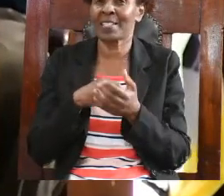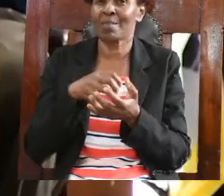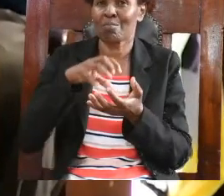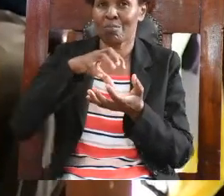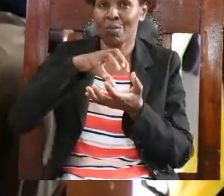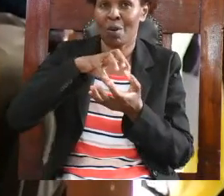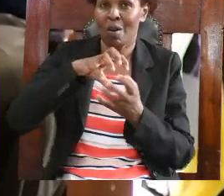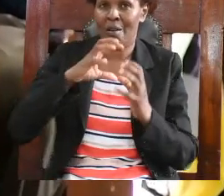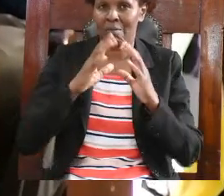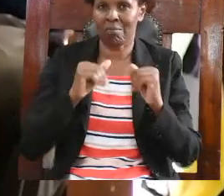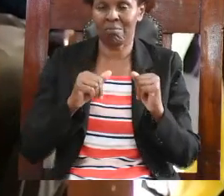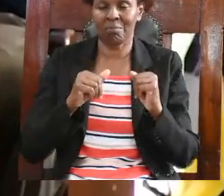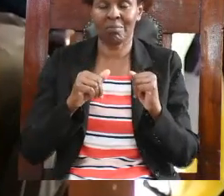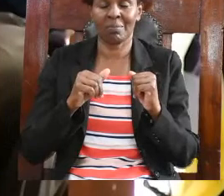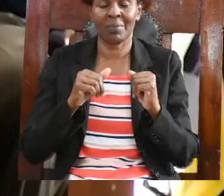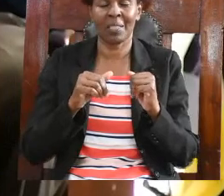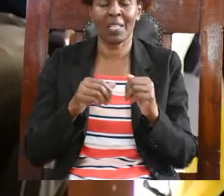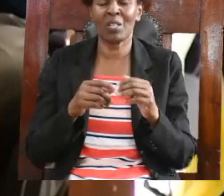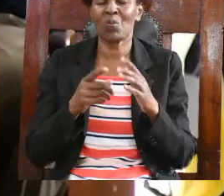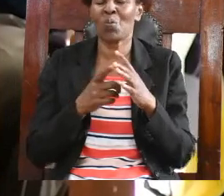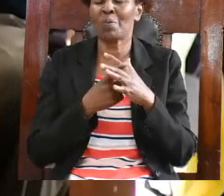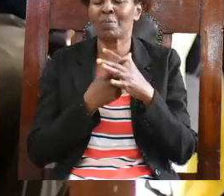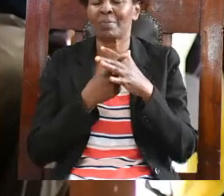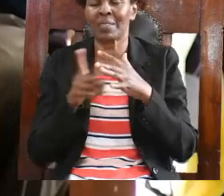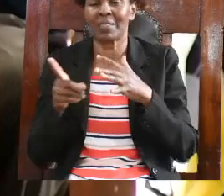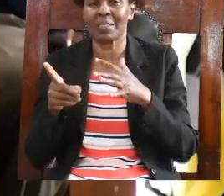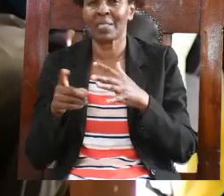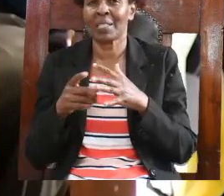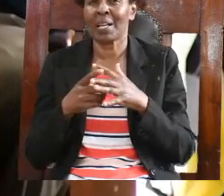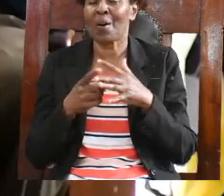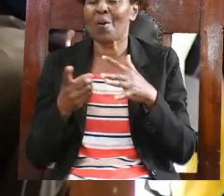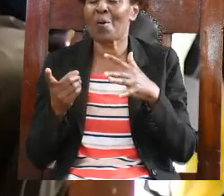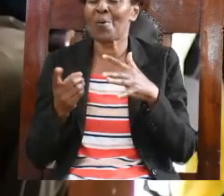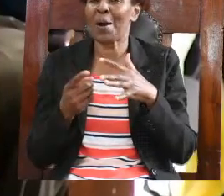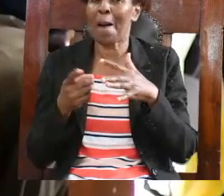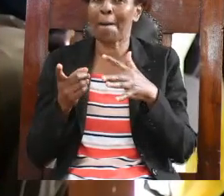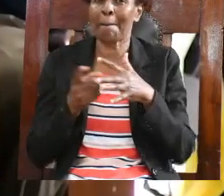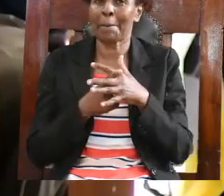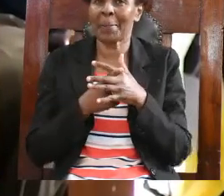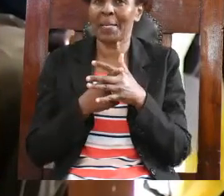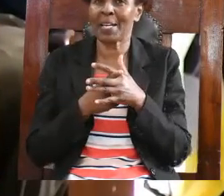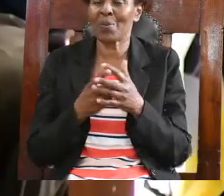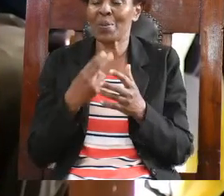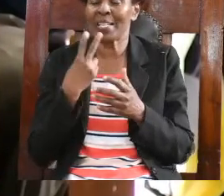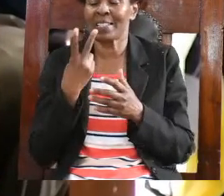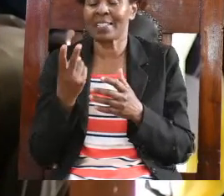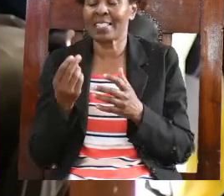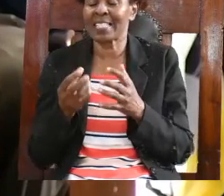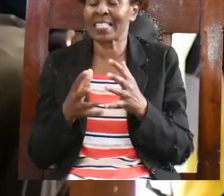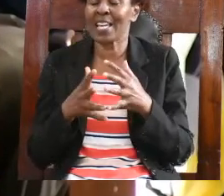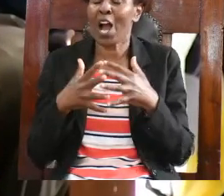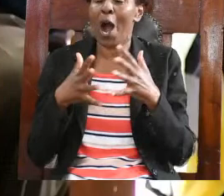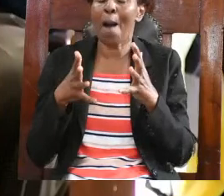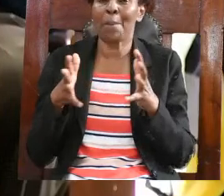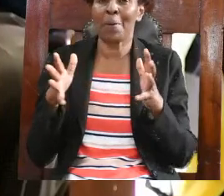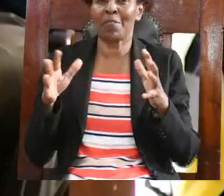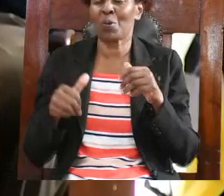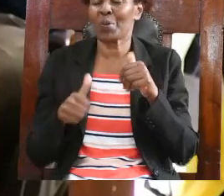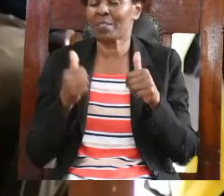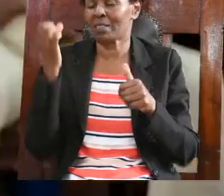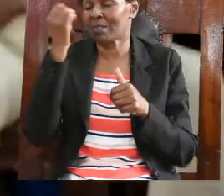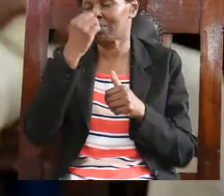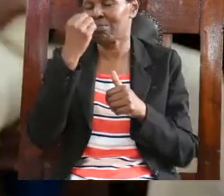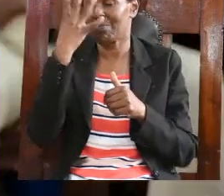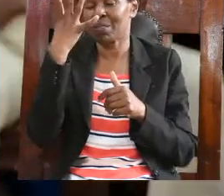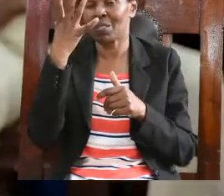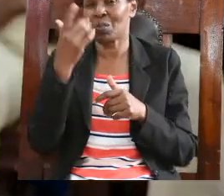kakun. Na atakapotokelezea kwa nje tunamuona akiwa kipepeo ambao anapendeza kwa